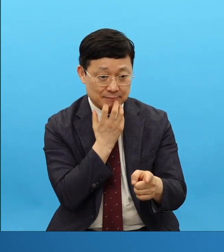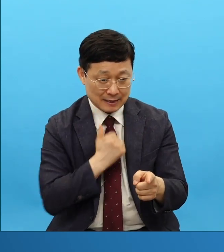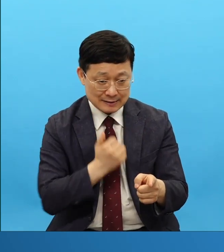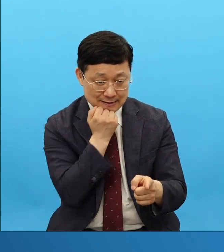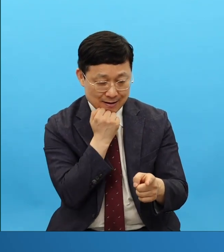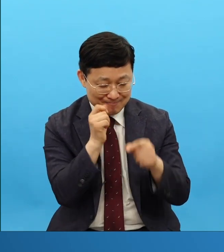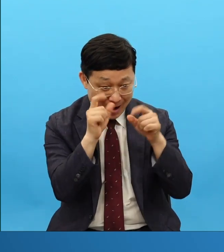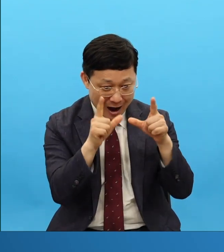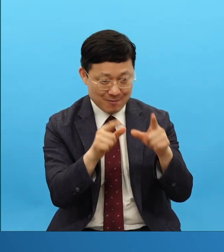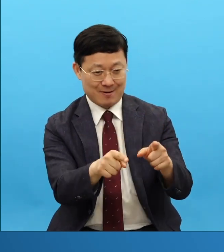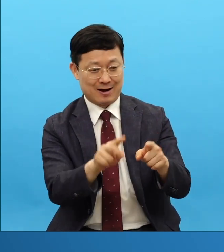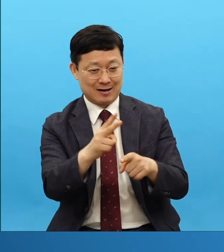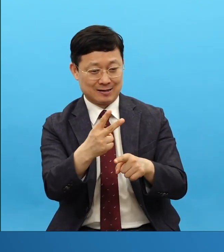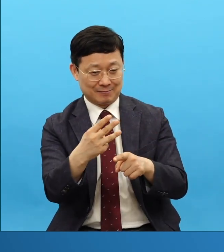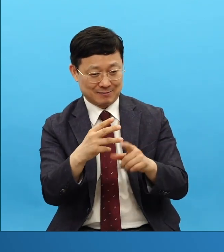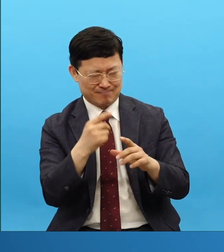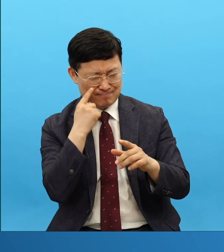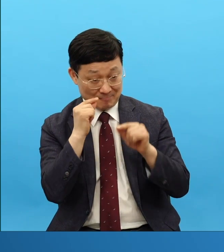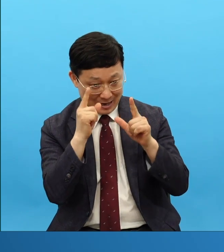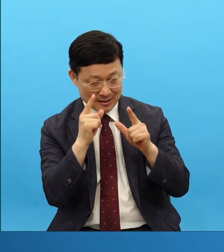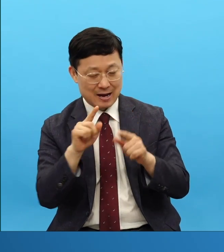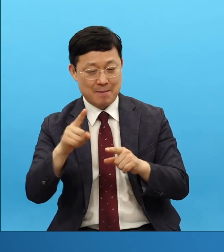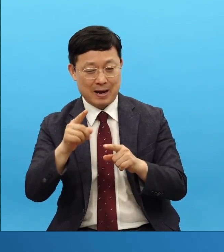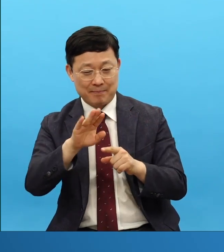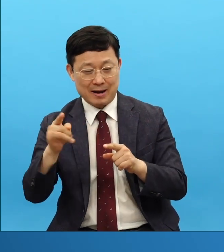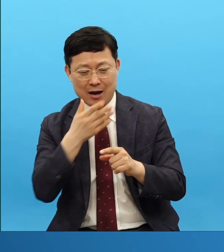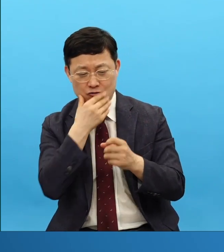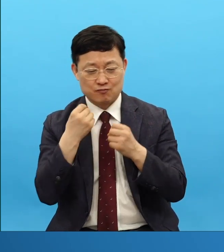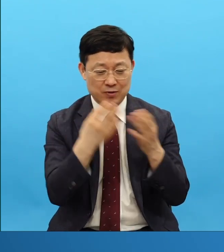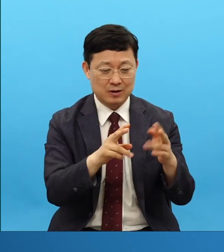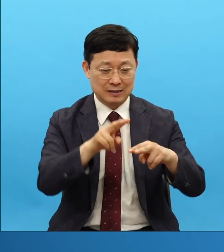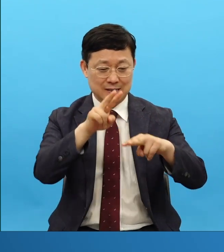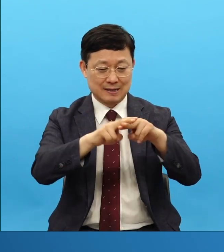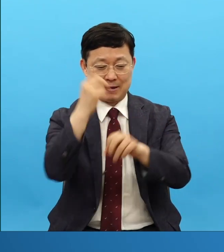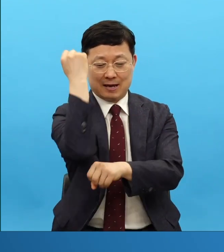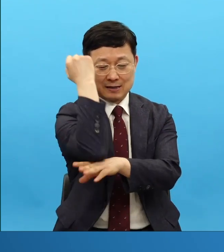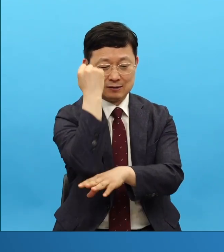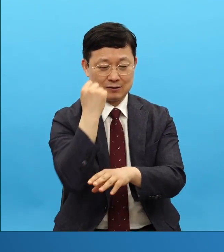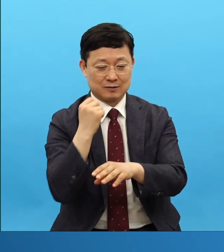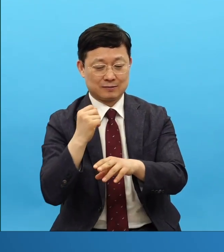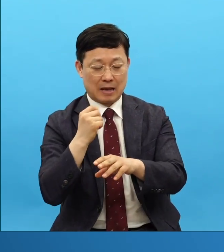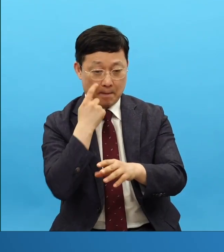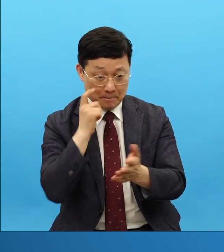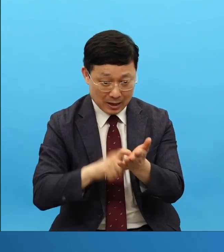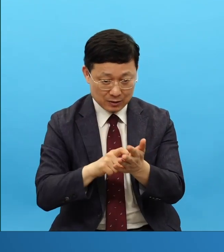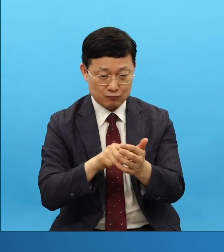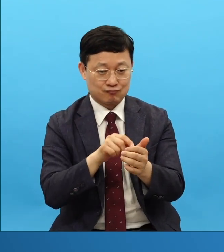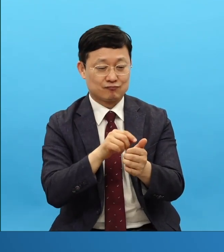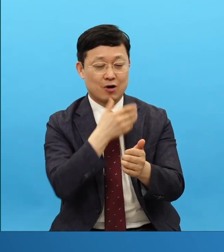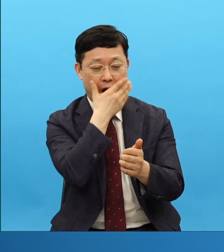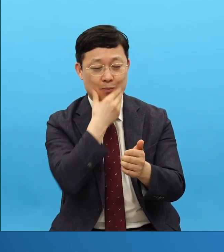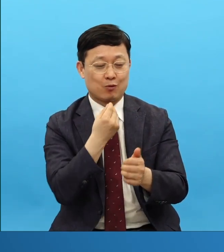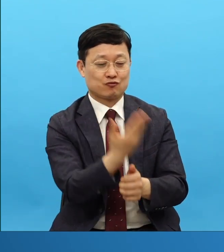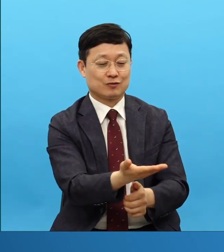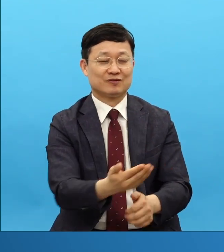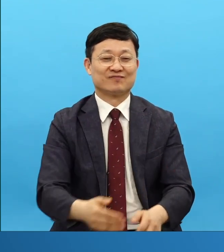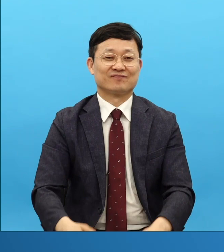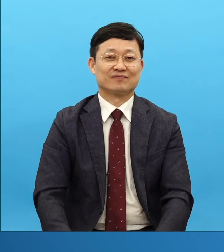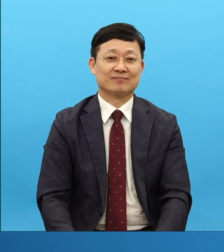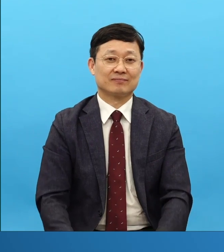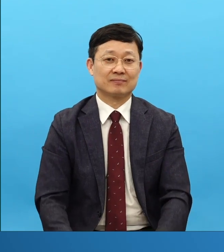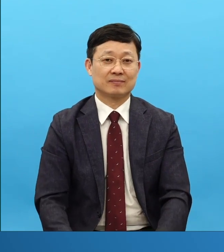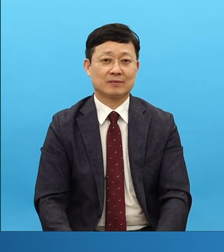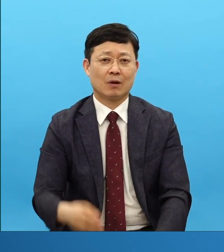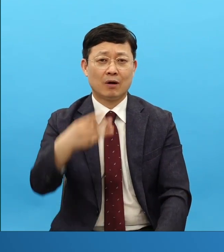gave Isaac 100-fold blessings, what no one else could 우물 receive. 정도가 아닙니다. 샘 근원을 얻게 만들어. Not just the well, but he found the fount of the spring.